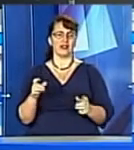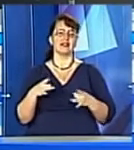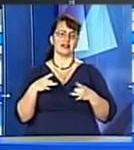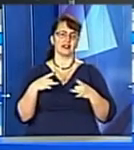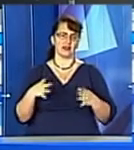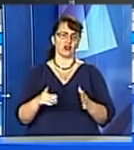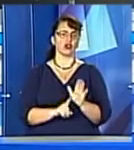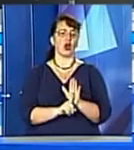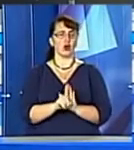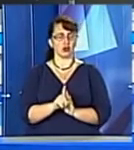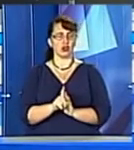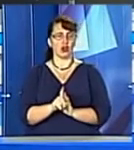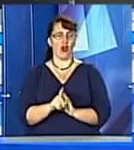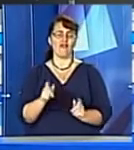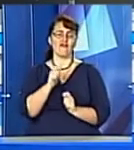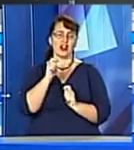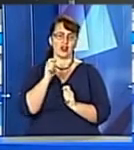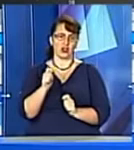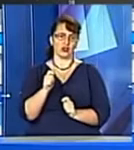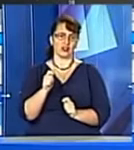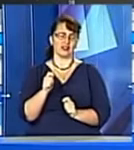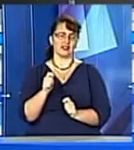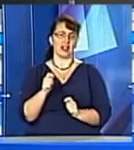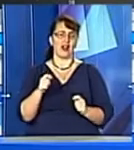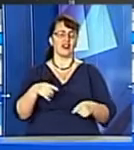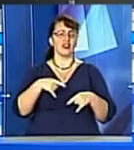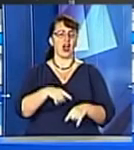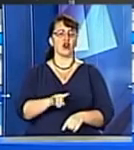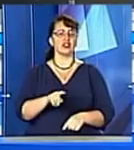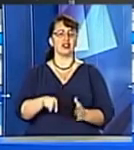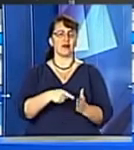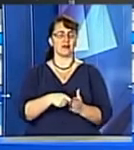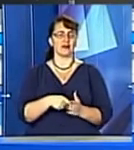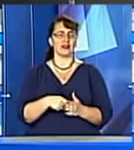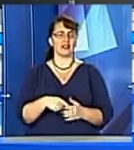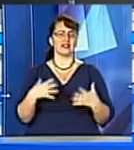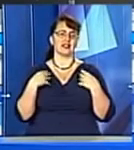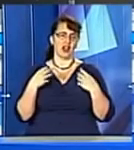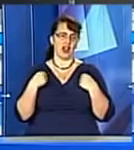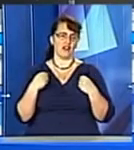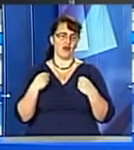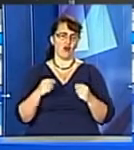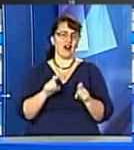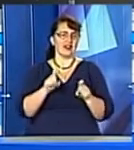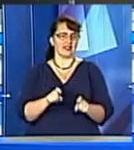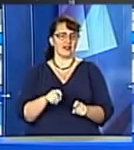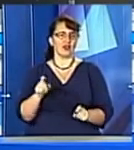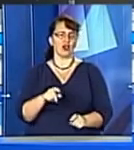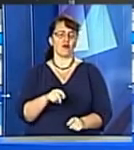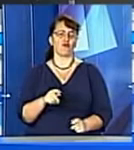Святкування розпочалося. Відзначення дня народження міста Лева стартувало урочистим засіданням та почесним